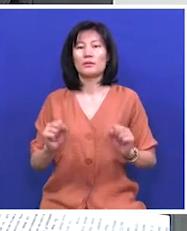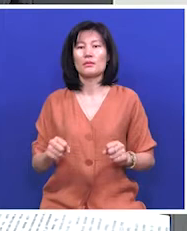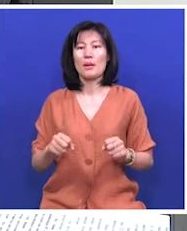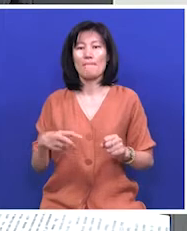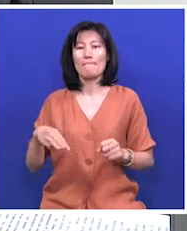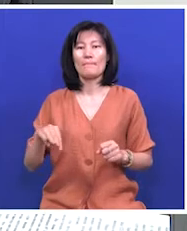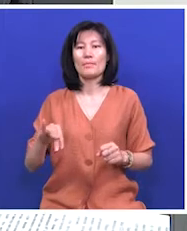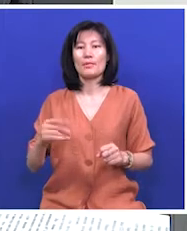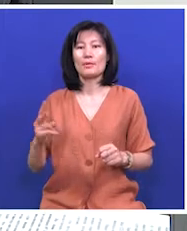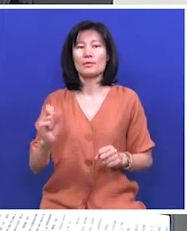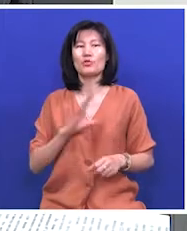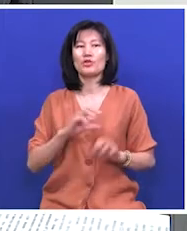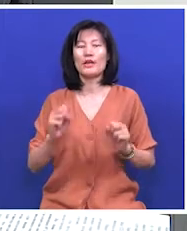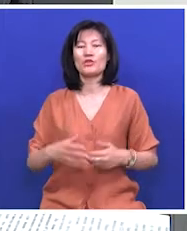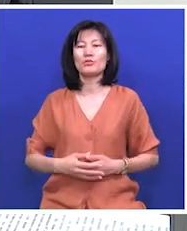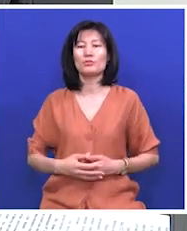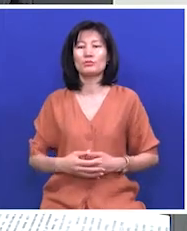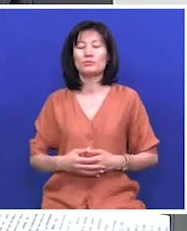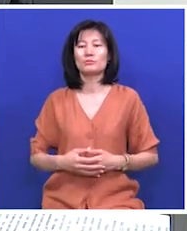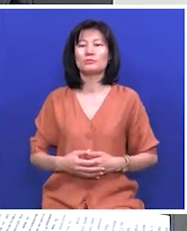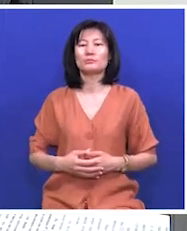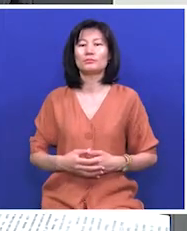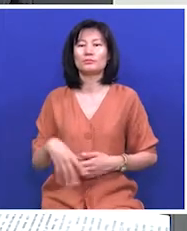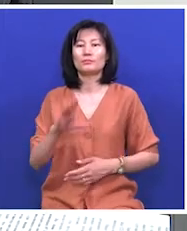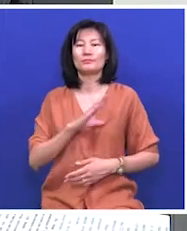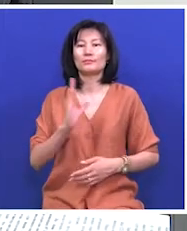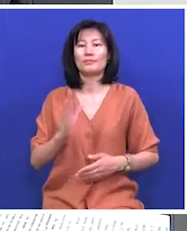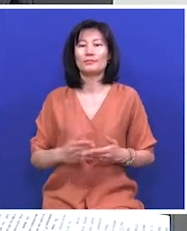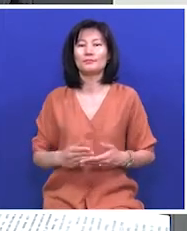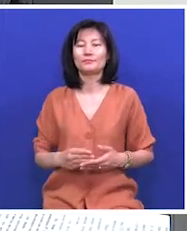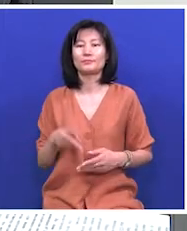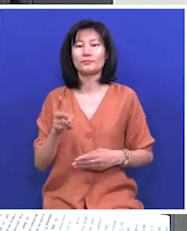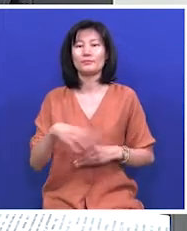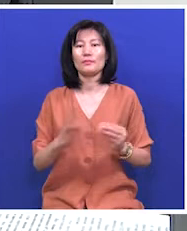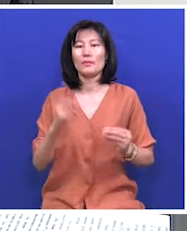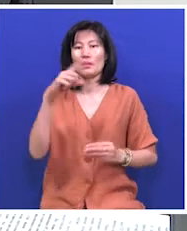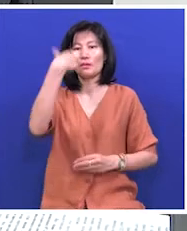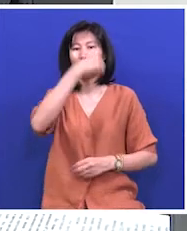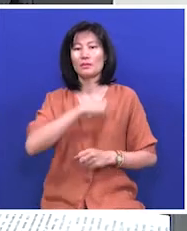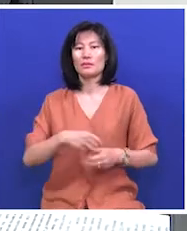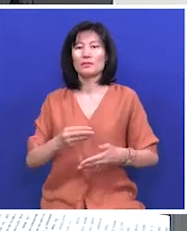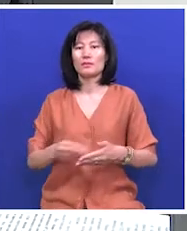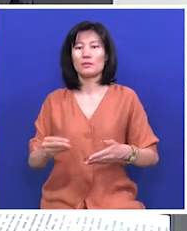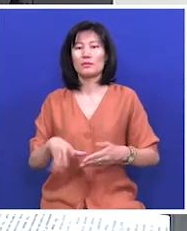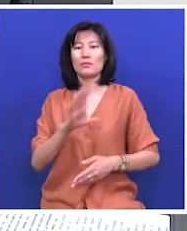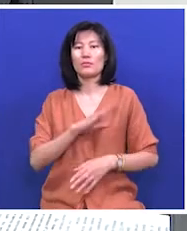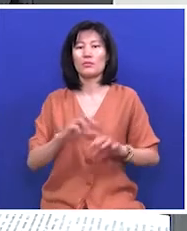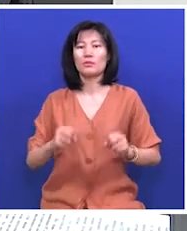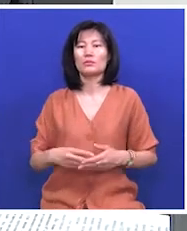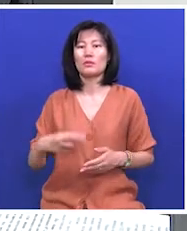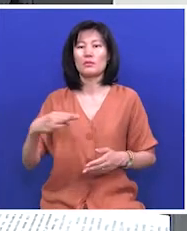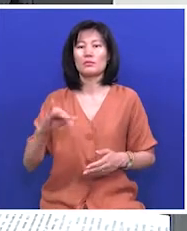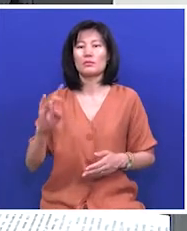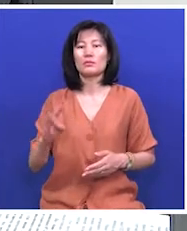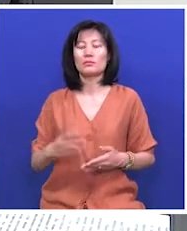алынған минералды тыңайтқыштардың құнын субсидиялауға мүмкіндік бар. 2019 жылы сатып алған болса, ауыл